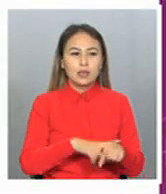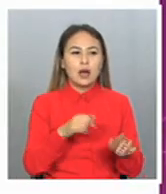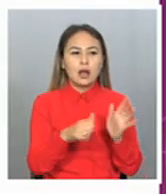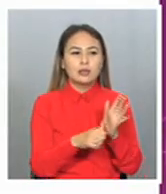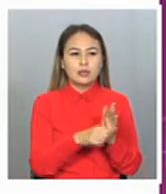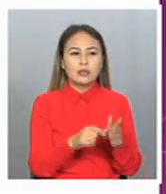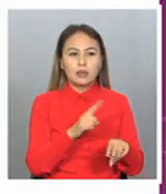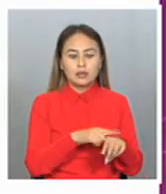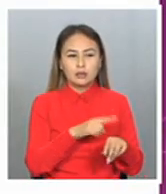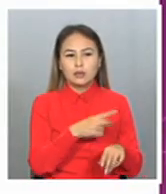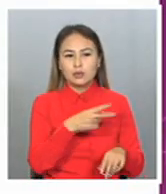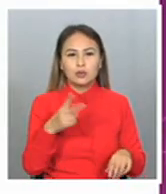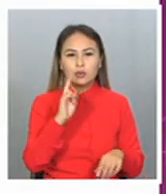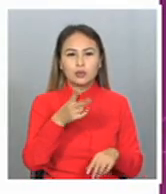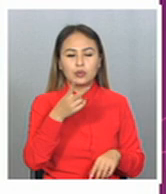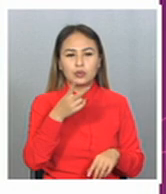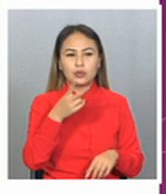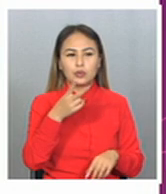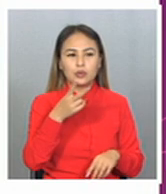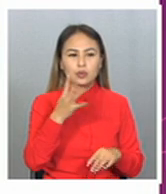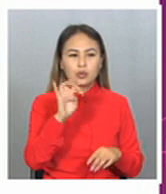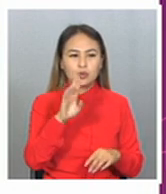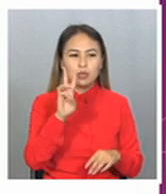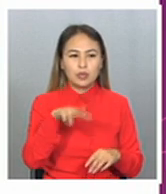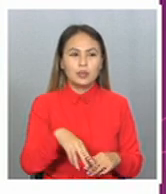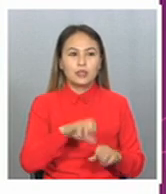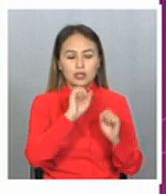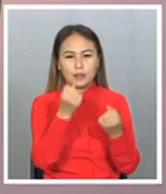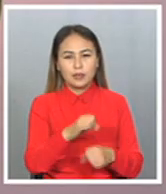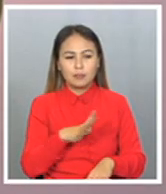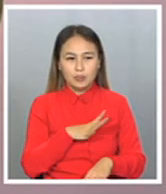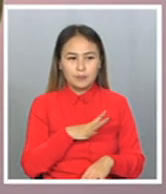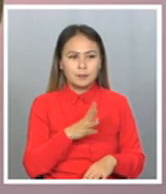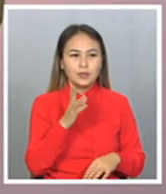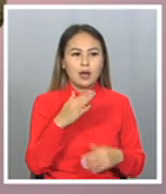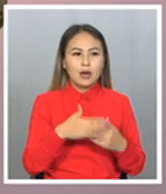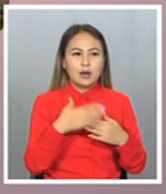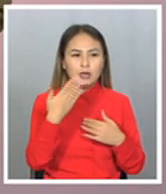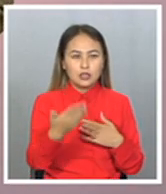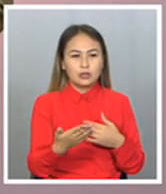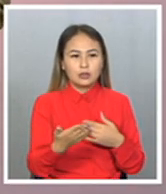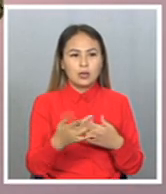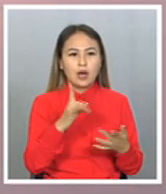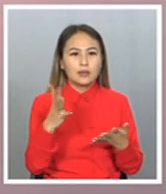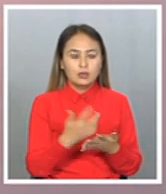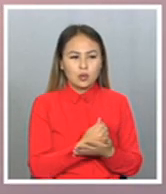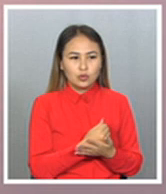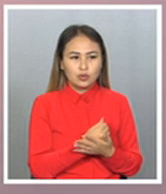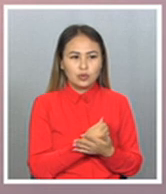сағатта сағатына 400 километр жылдамдықпен қозғалған. Арақашықтықты анықтау